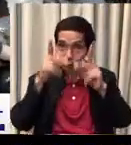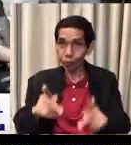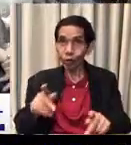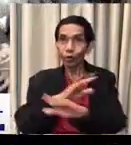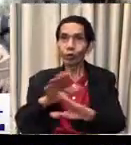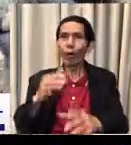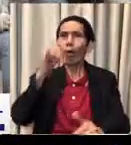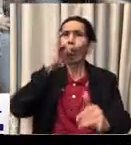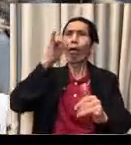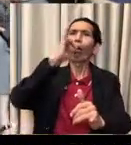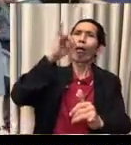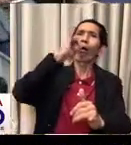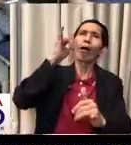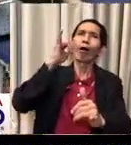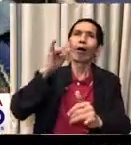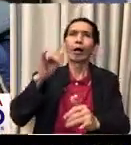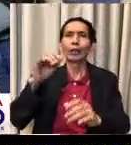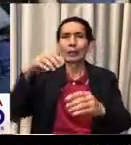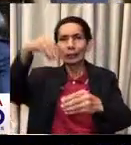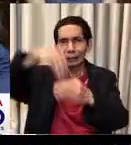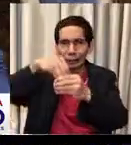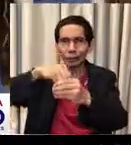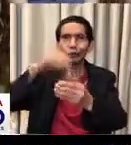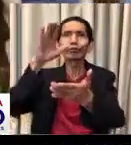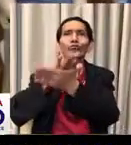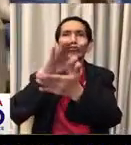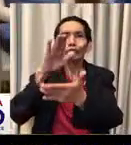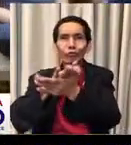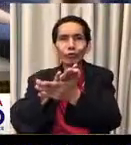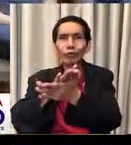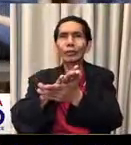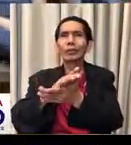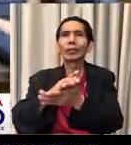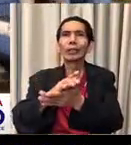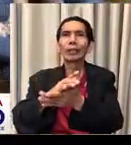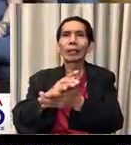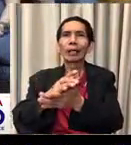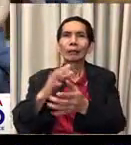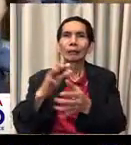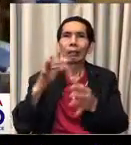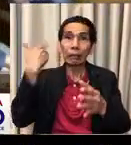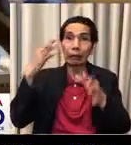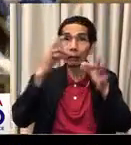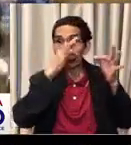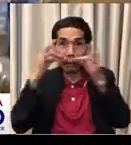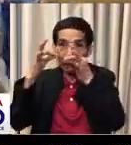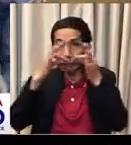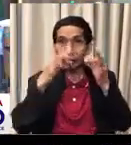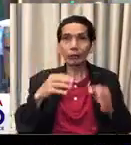yung manginginom sa loob ng daycare center, dating addict.